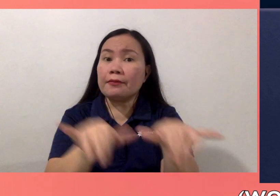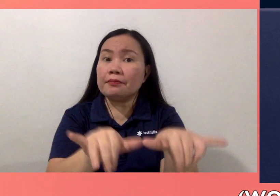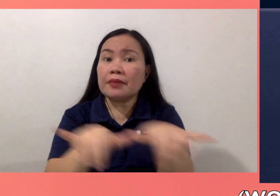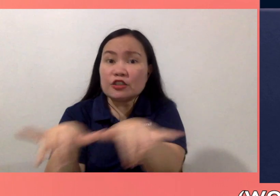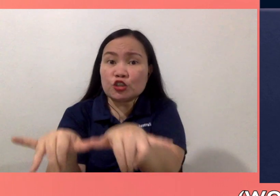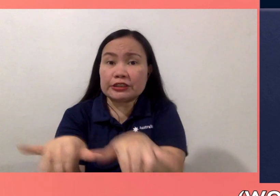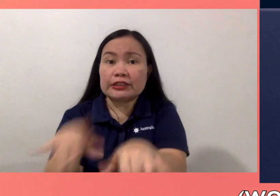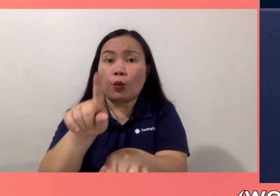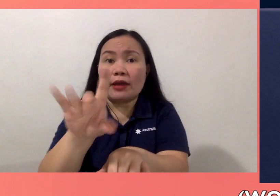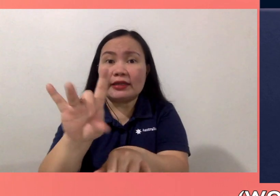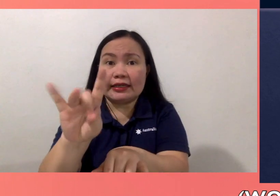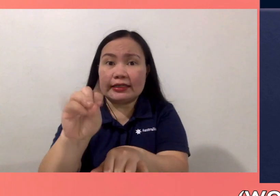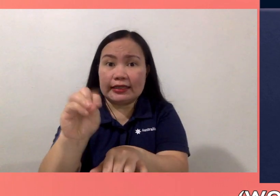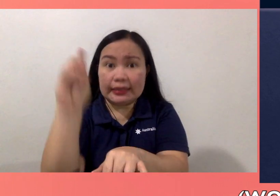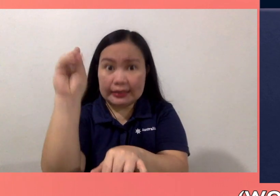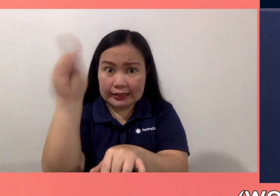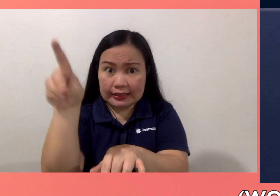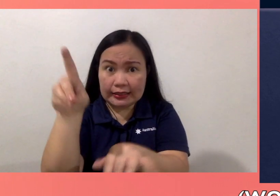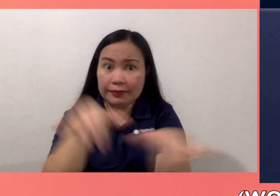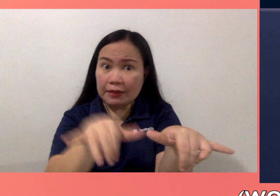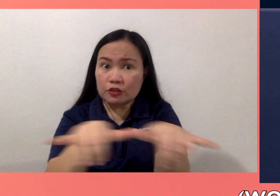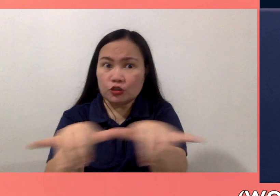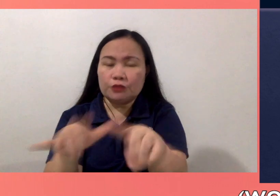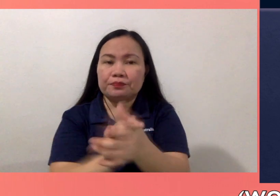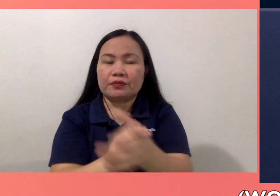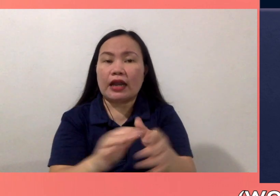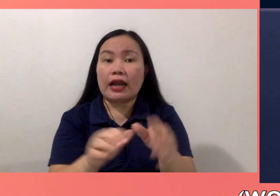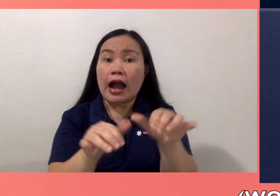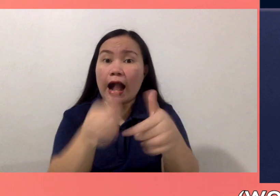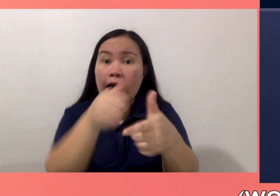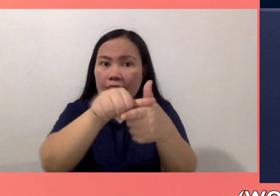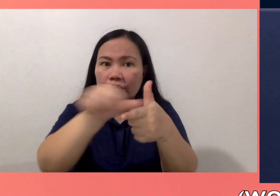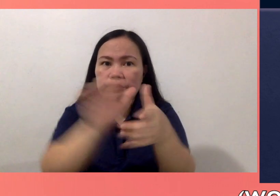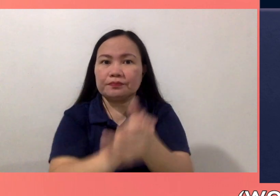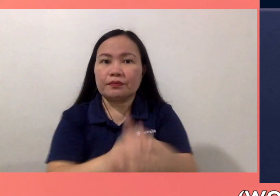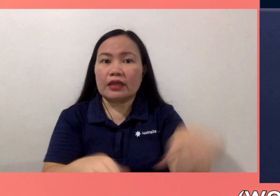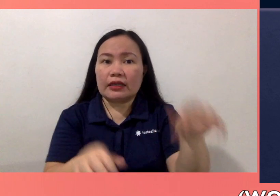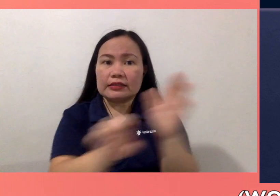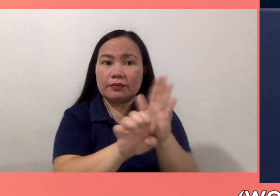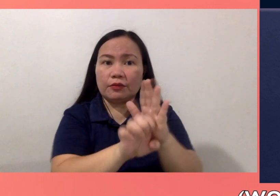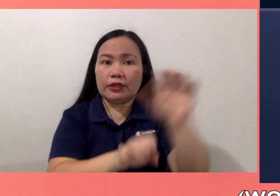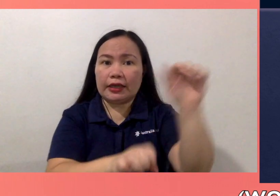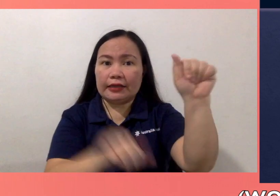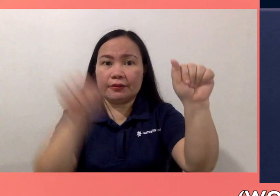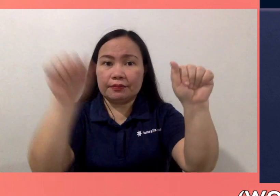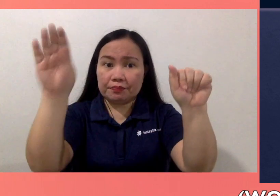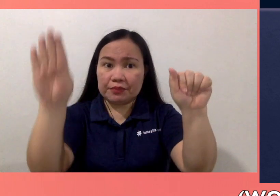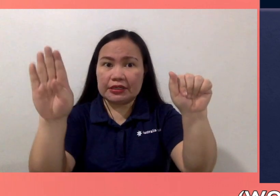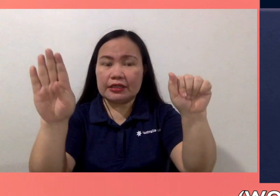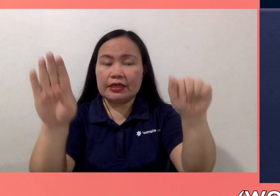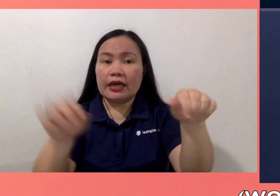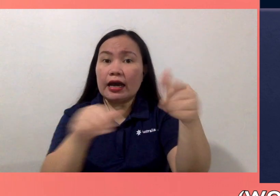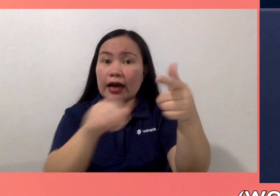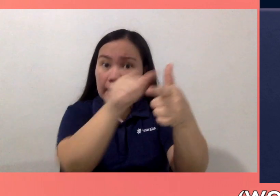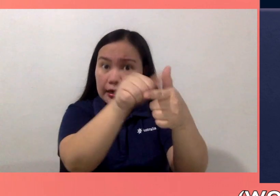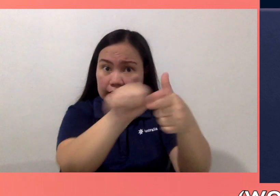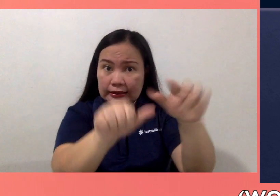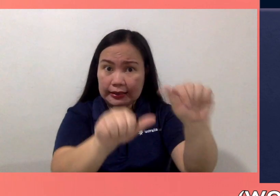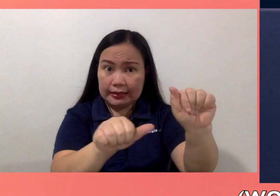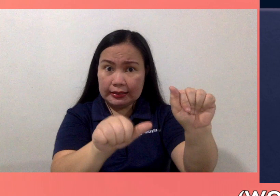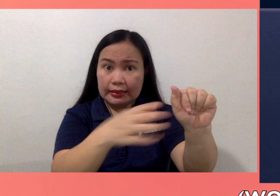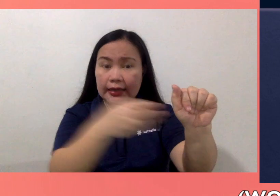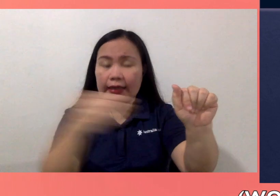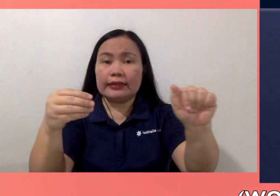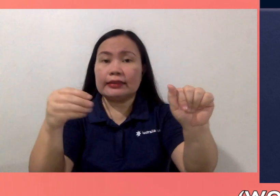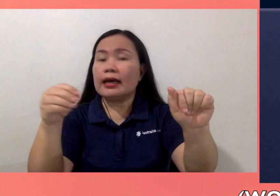So, halimbawa, meron tayong A and B. So, they have angle A and angle B. So, yan